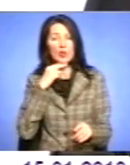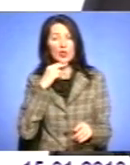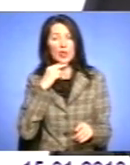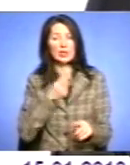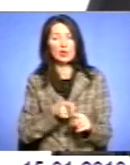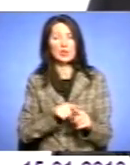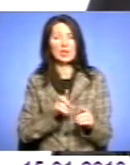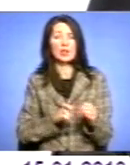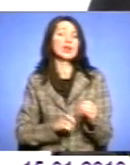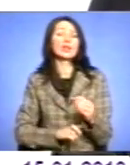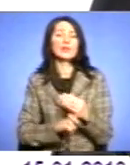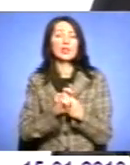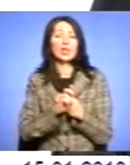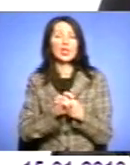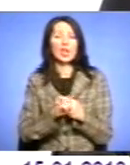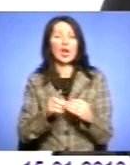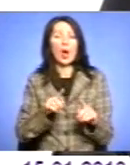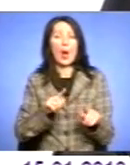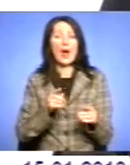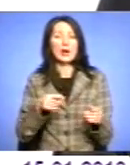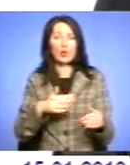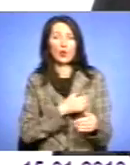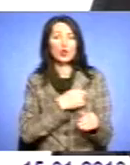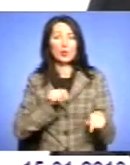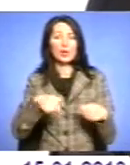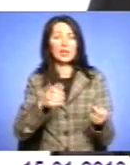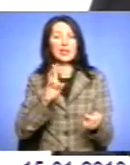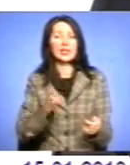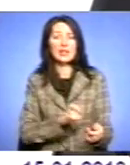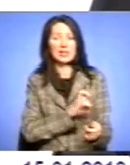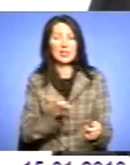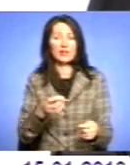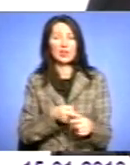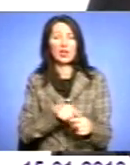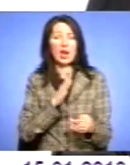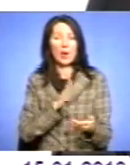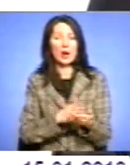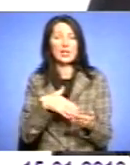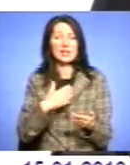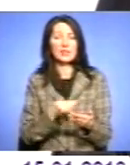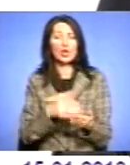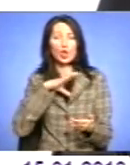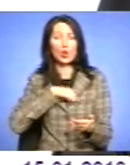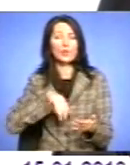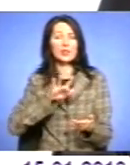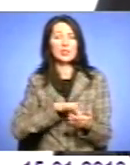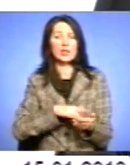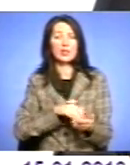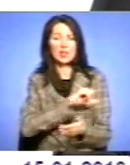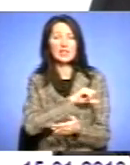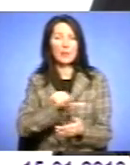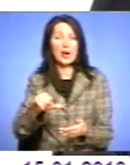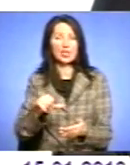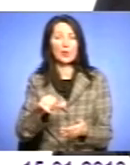збираються передавати церкві, яка має свій духовний центр за межами України, тобто, можна напряму